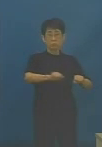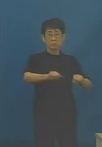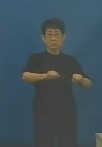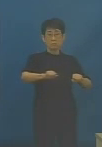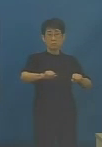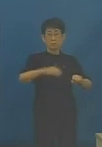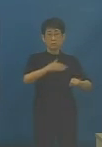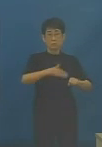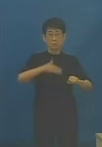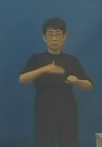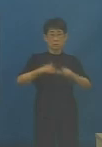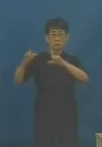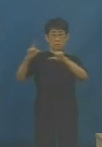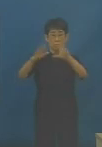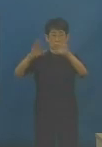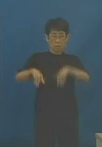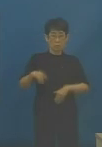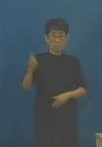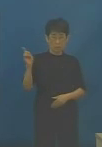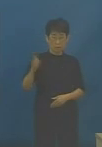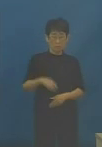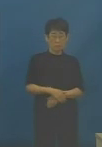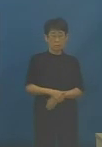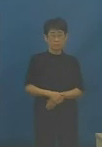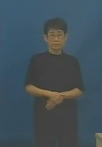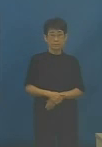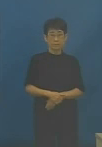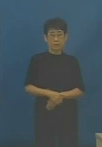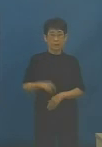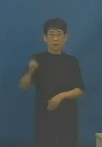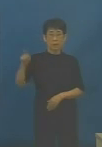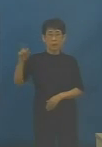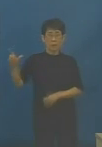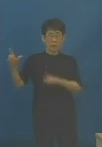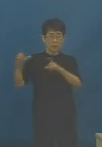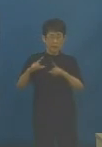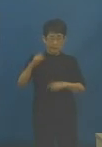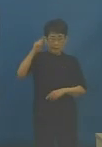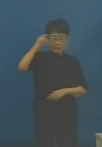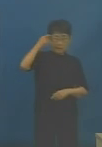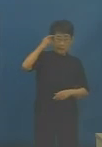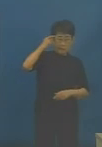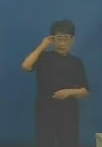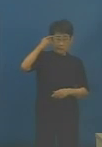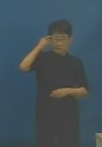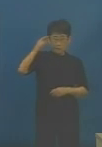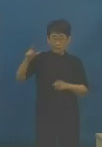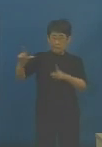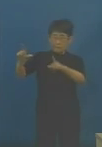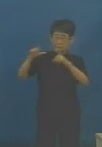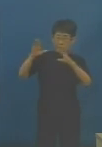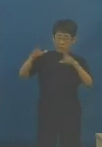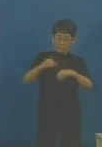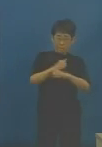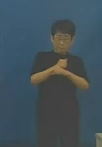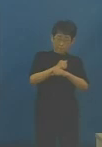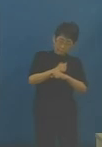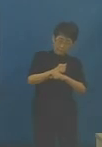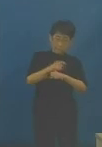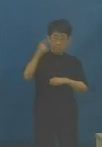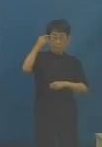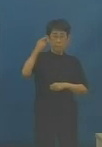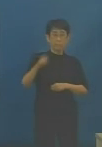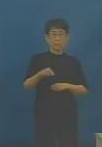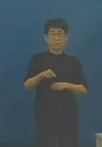もございましてですね、これがまた検討の足を止めた感はあると思います。まあ、そういういろんな事情が重